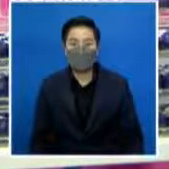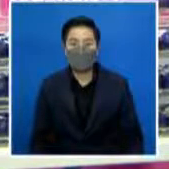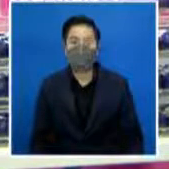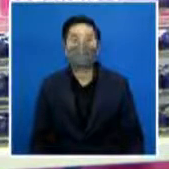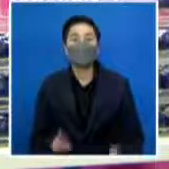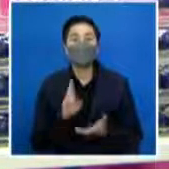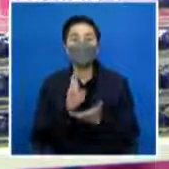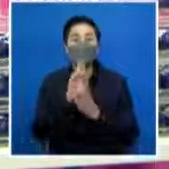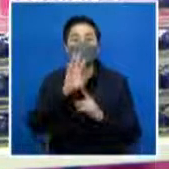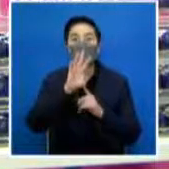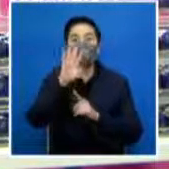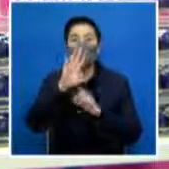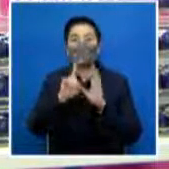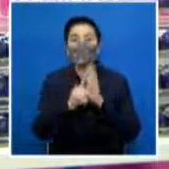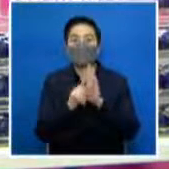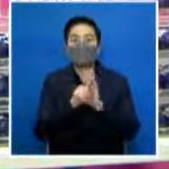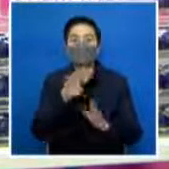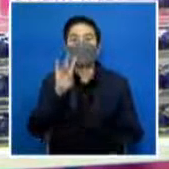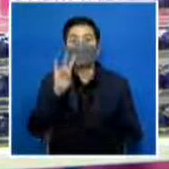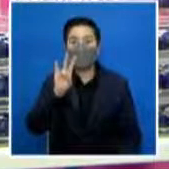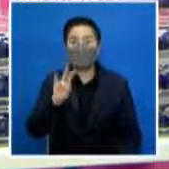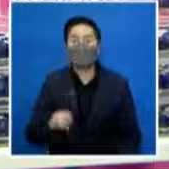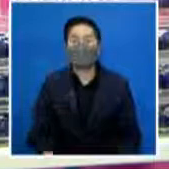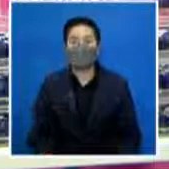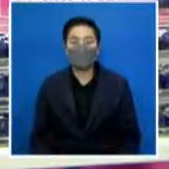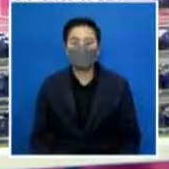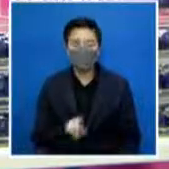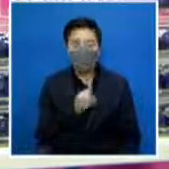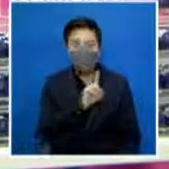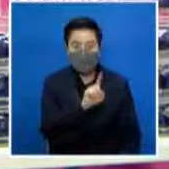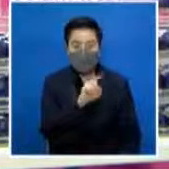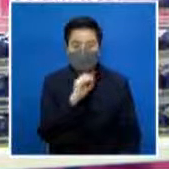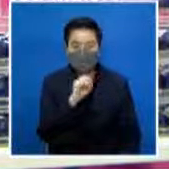อันดับที่4หมุนครั้งที่7เลขที่ออก